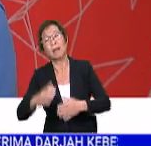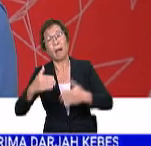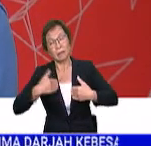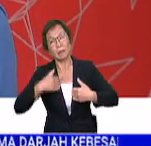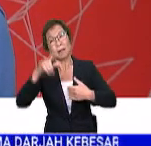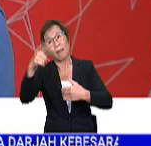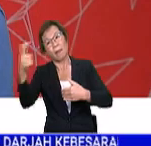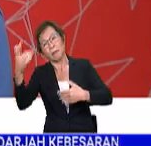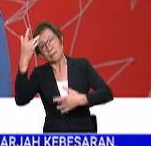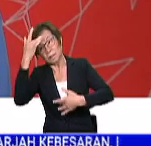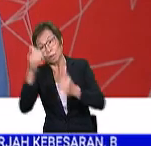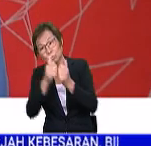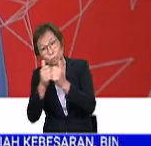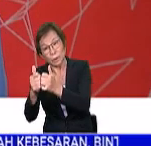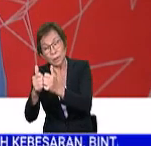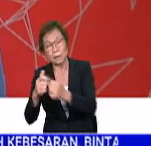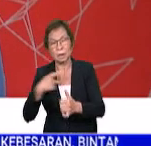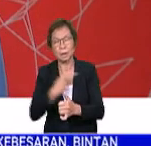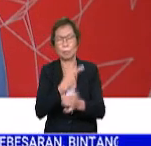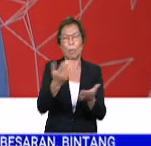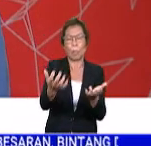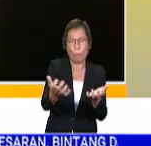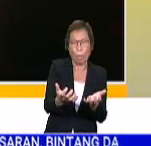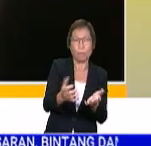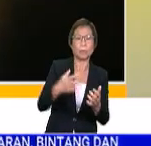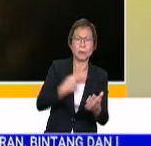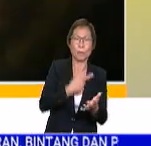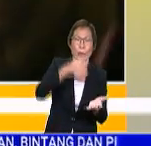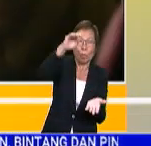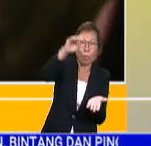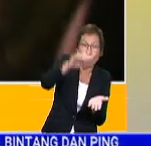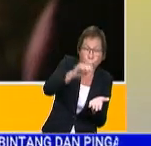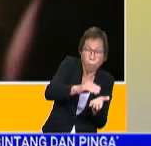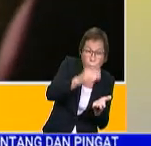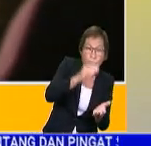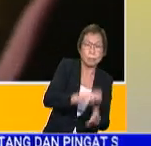penyakit-penyakit. Jadi kita nak kurangkan.